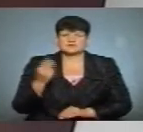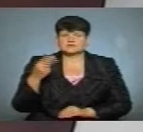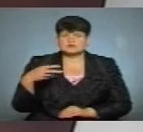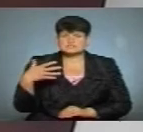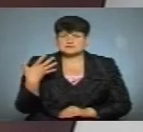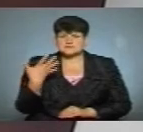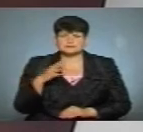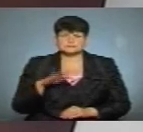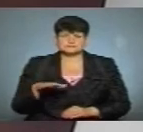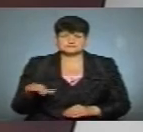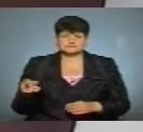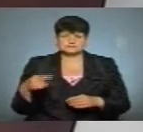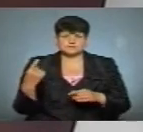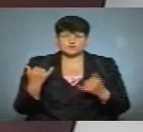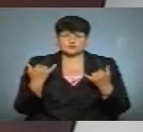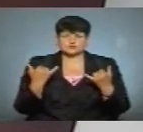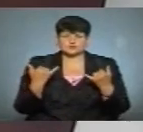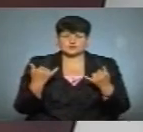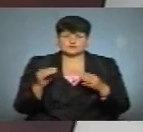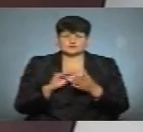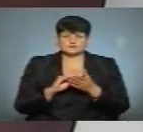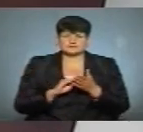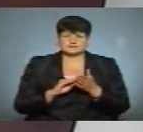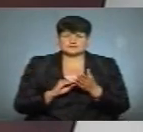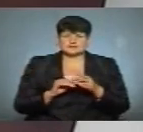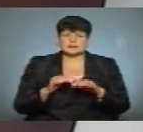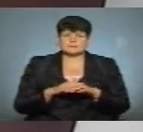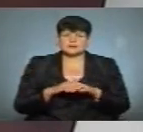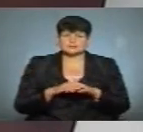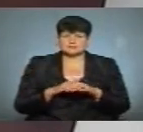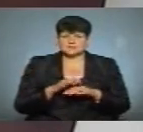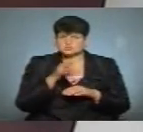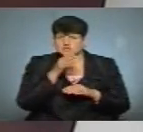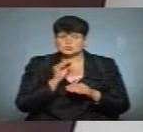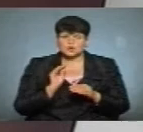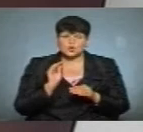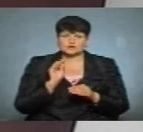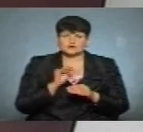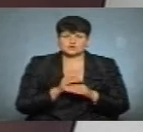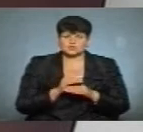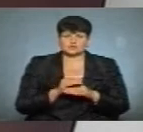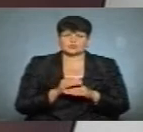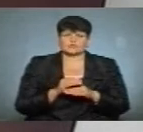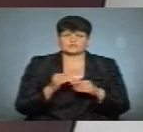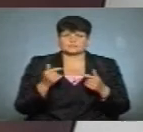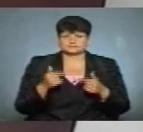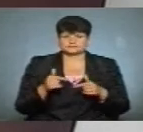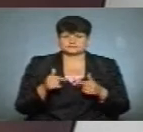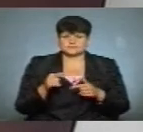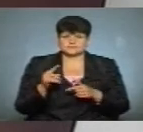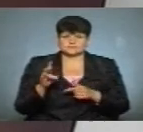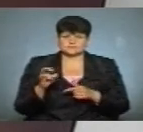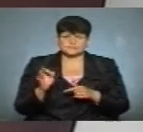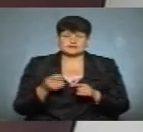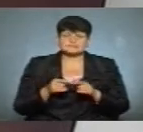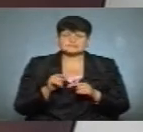25 абітурієнтів Тернопільщини сьогодні складали тестування з математики під час додаткової сесії зовнішнього незалежного оцінювання. Це